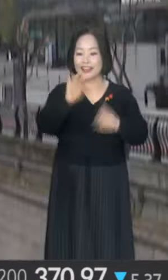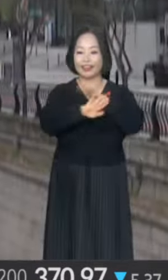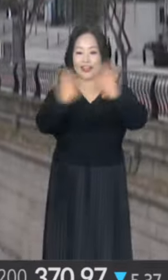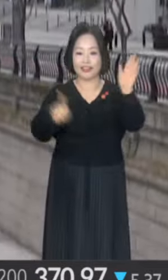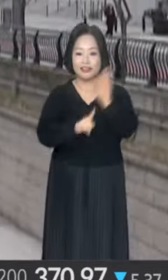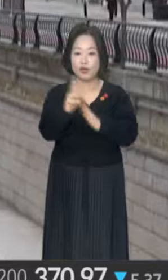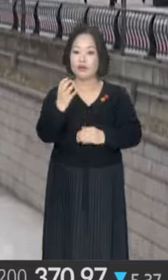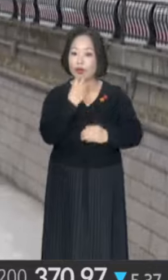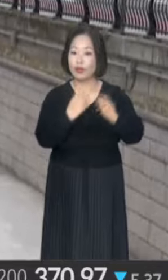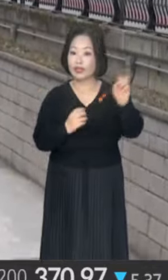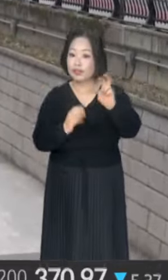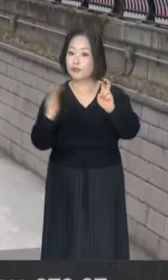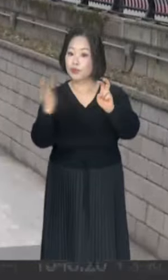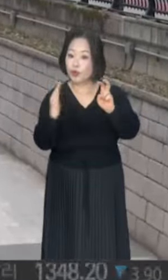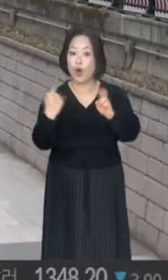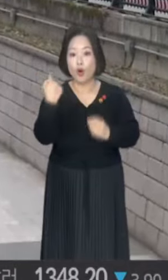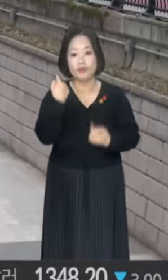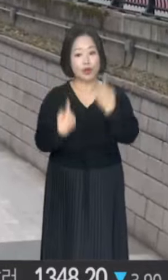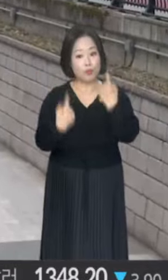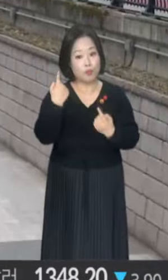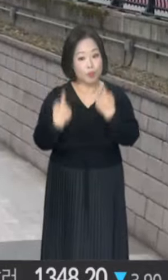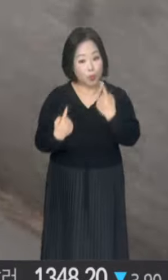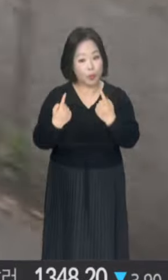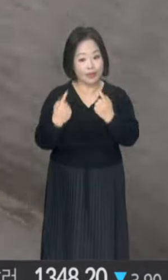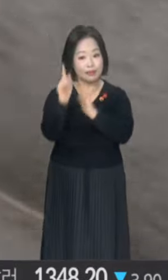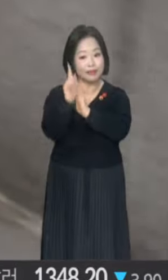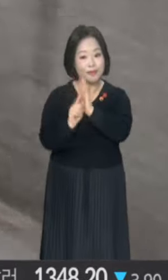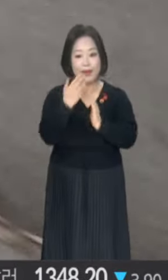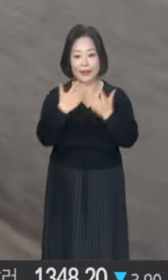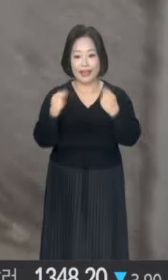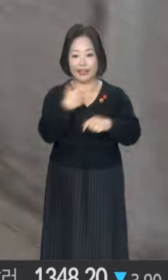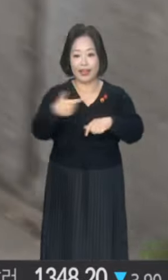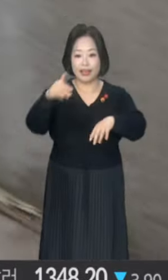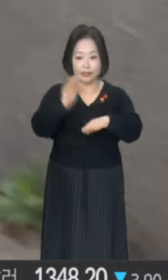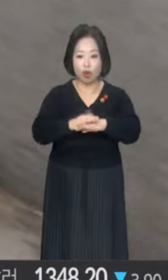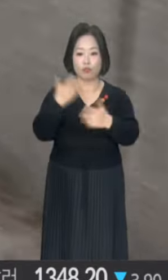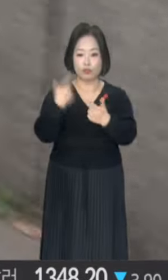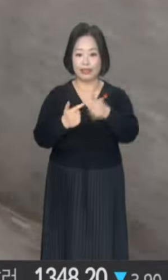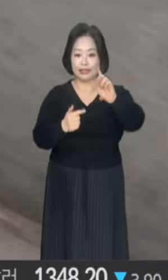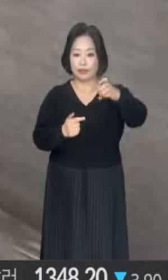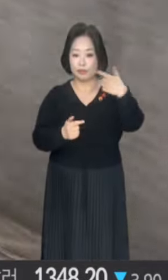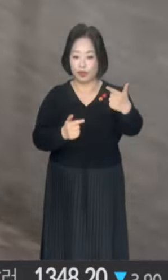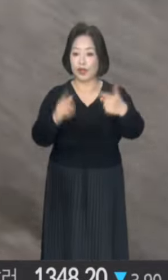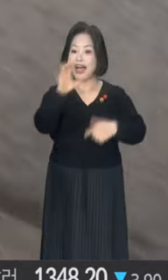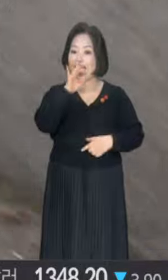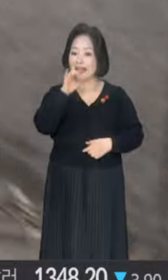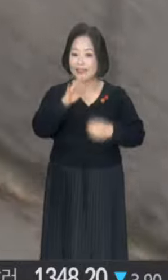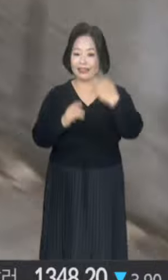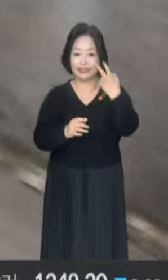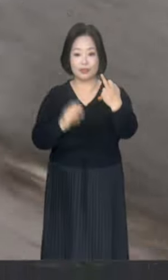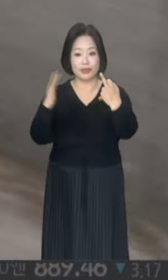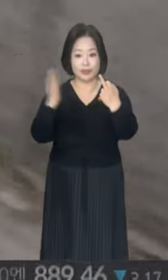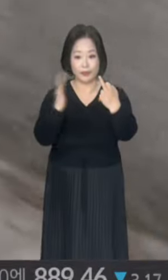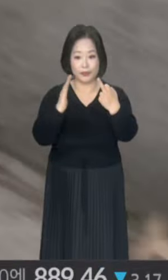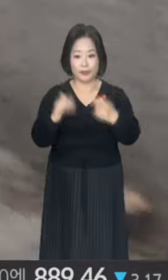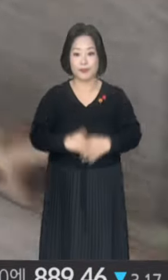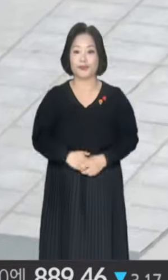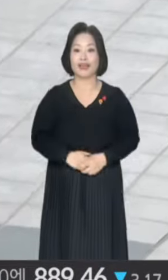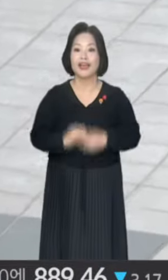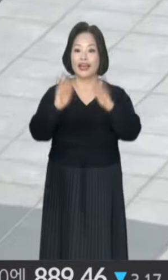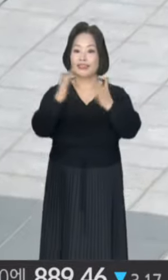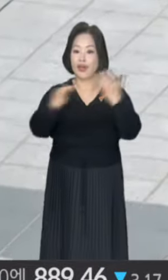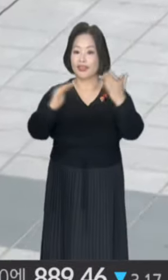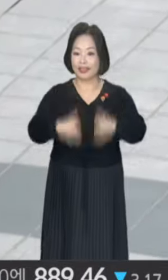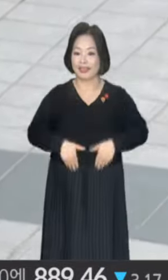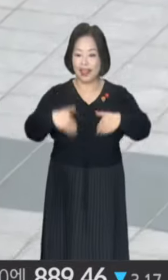기온 서울이 20도로 어제보다 3도가량 낮겠고요. 대전과 부산 16도, 강릉은 12도에 머물겠습니다.